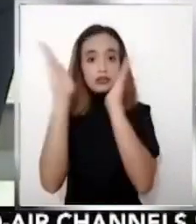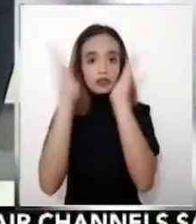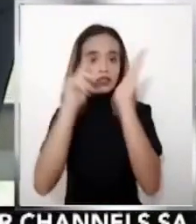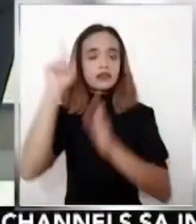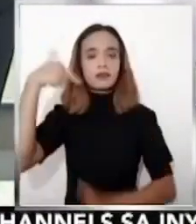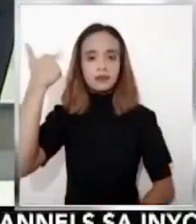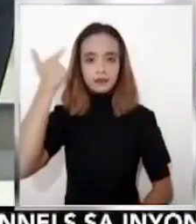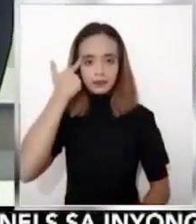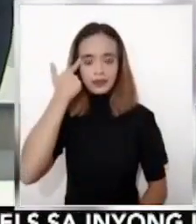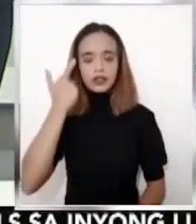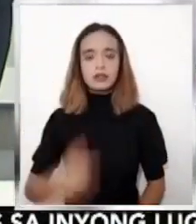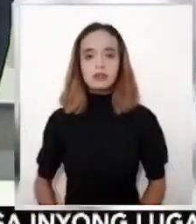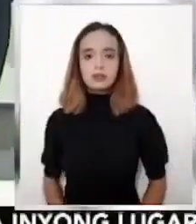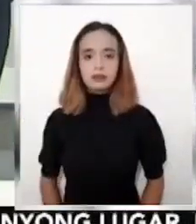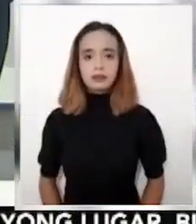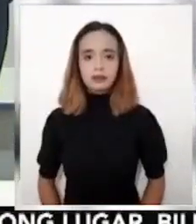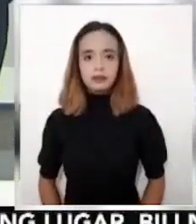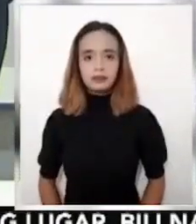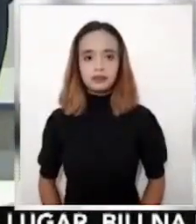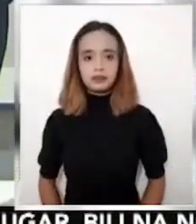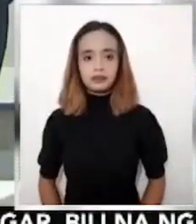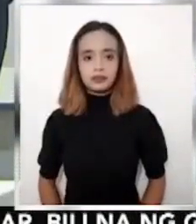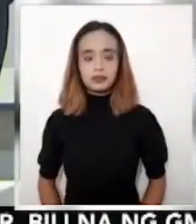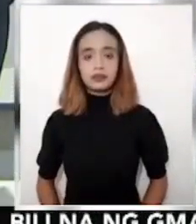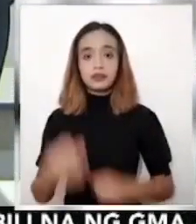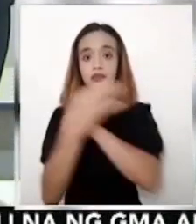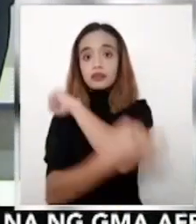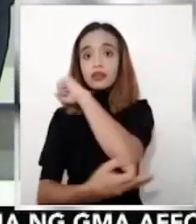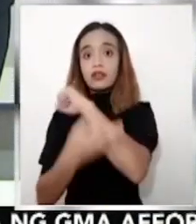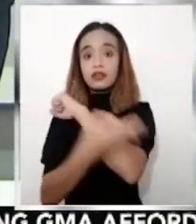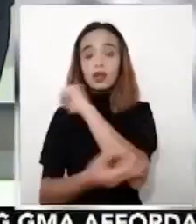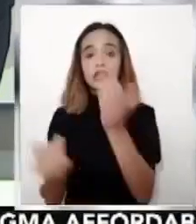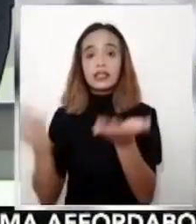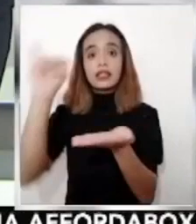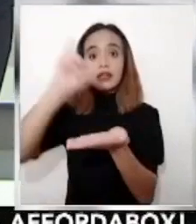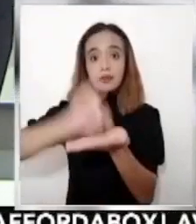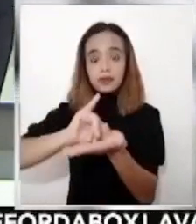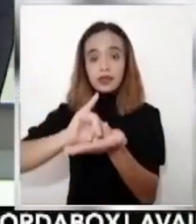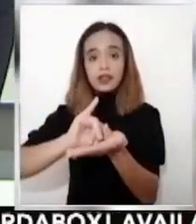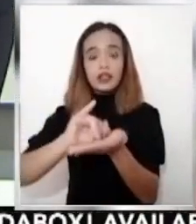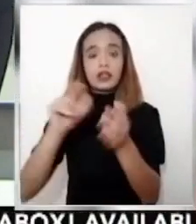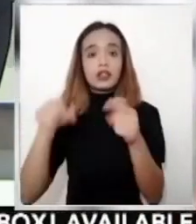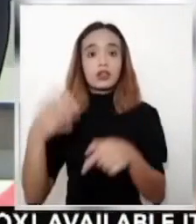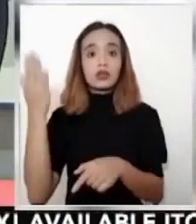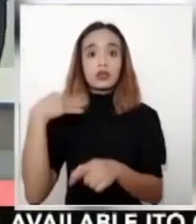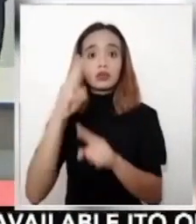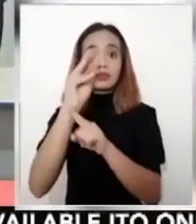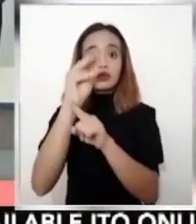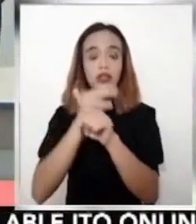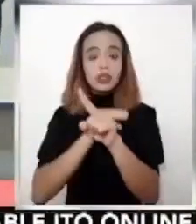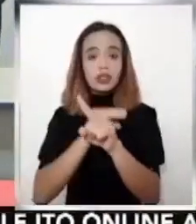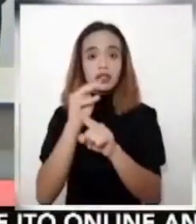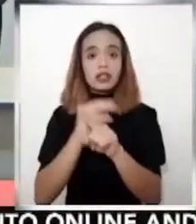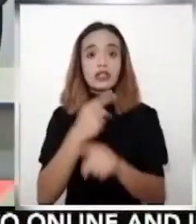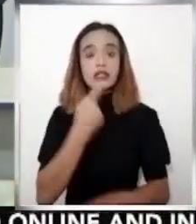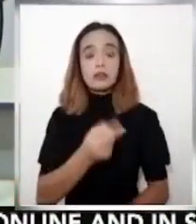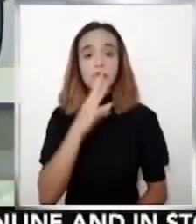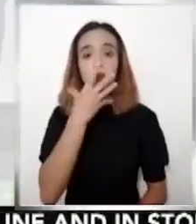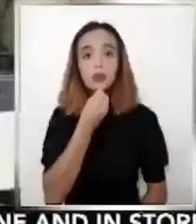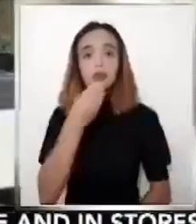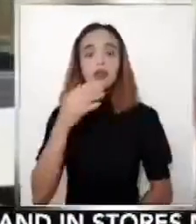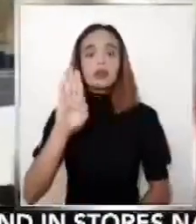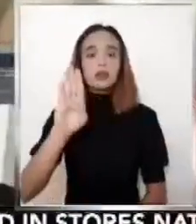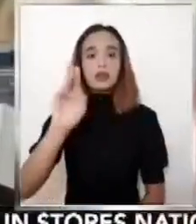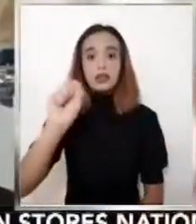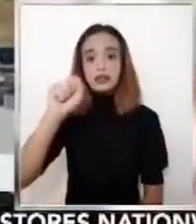Bumaba po ang pumasok na foreign direct investment o FDI sa bansa nitong Marso, ayon po yan sa Bangko Sentral ng Pilipinas.